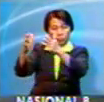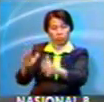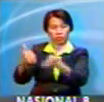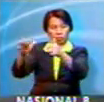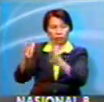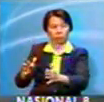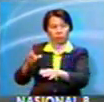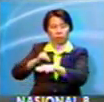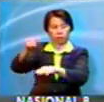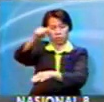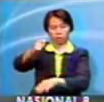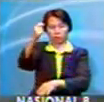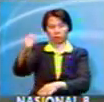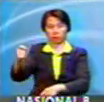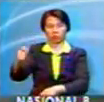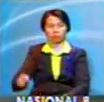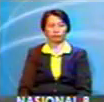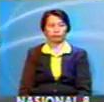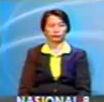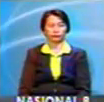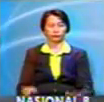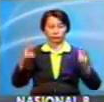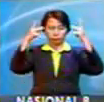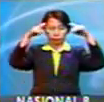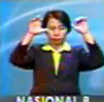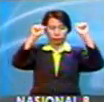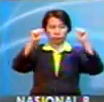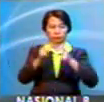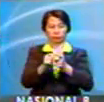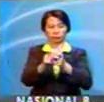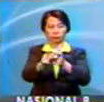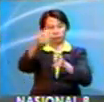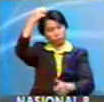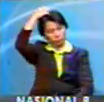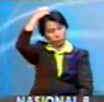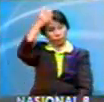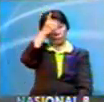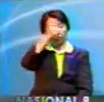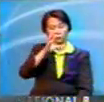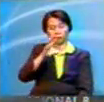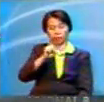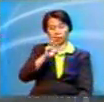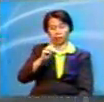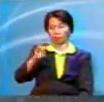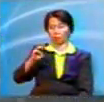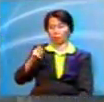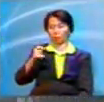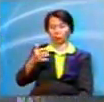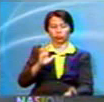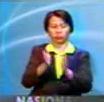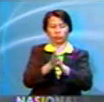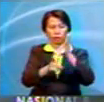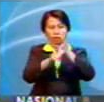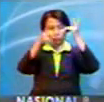atlet-atlet di Asia Tenggara. Sementara itu, Presiden Persatuan Olahraga Selangor, Dato' SM Mutu, memenangi jawatan timbalan